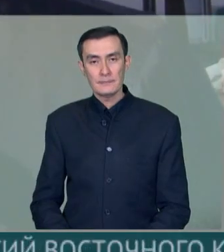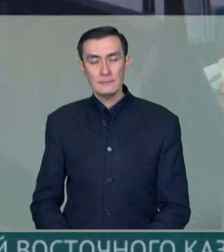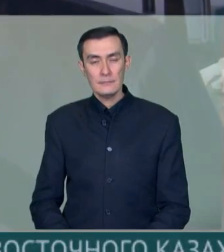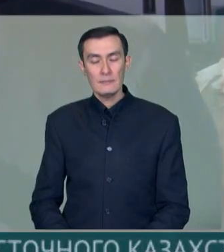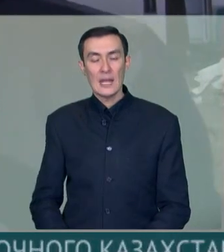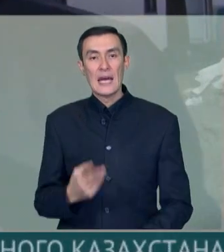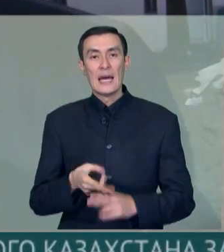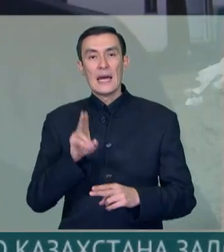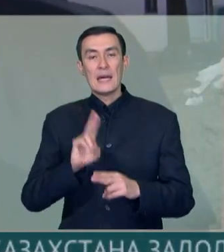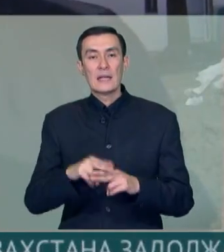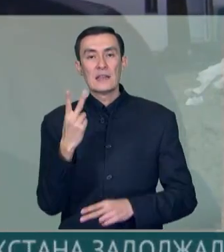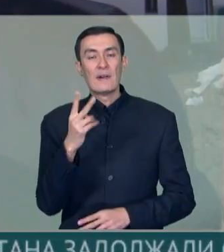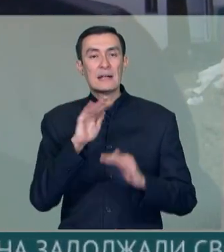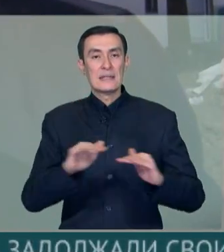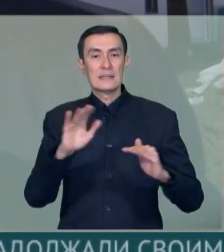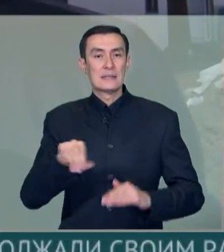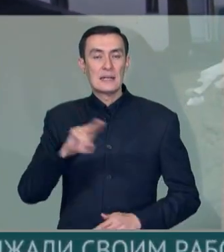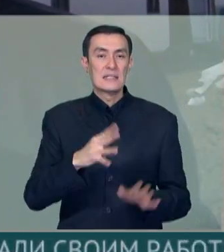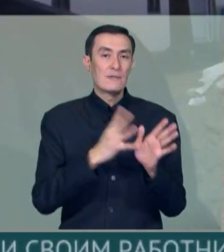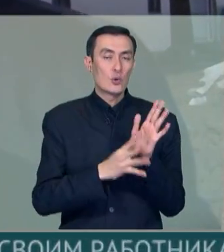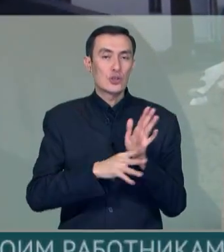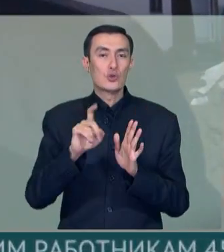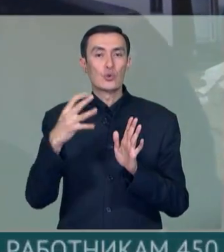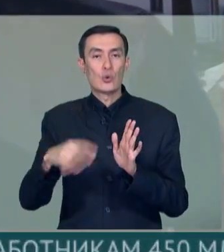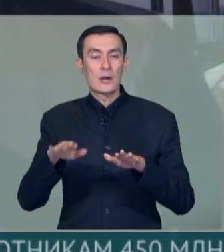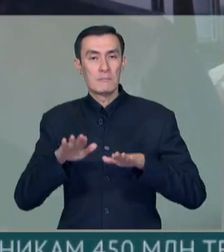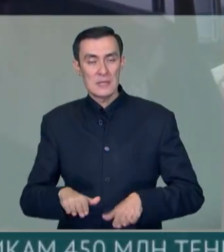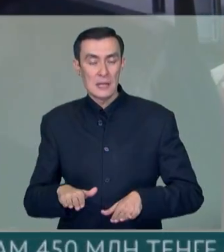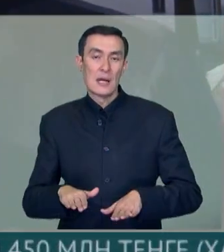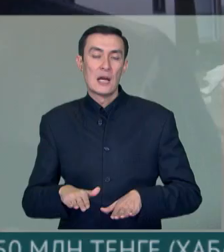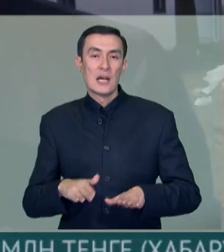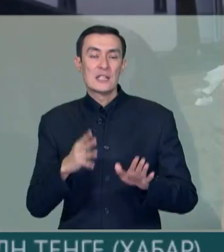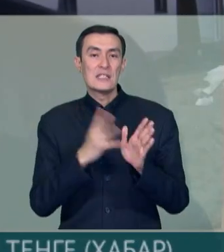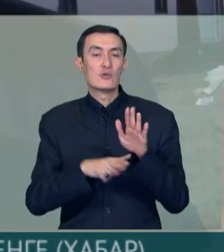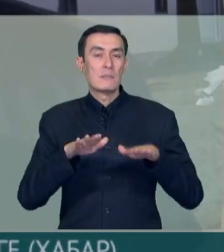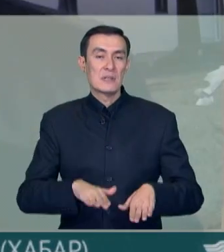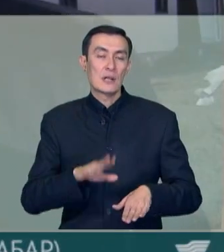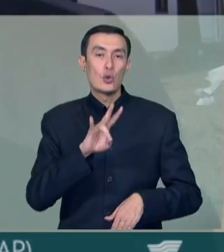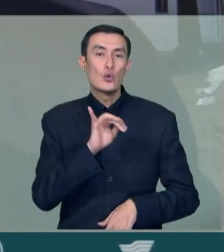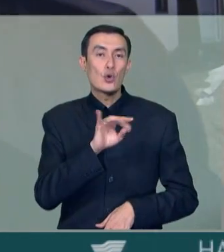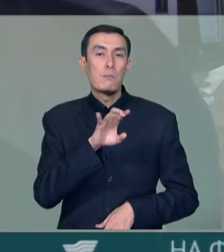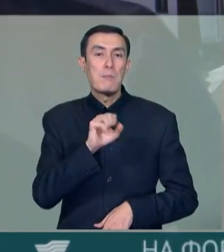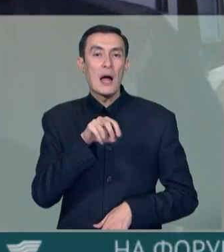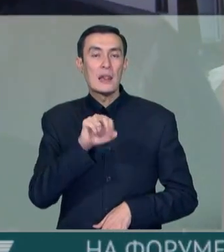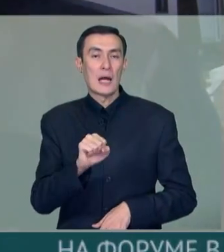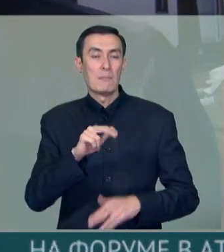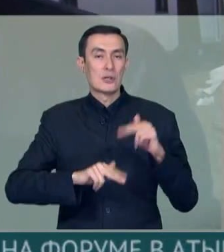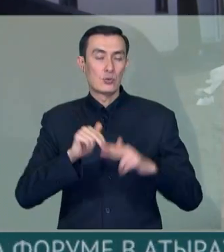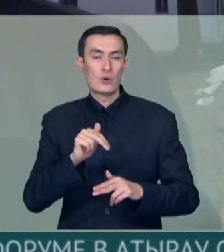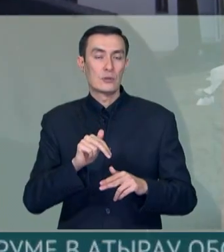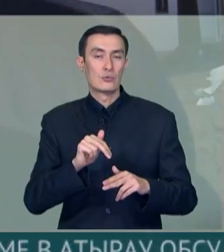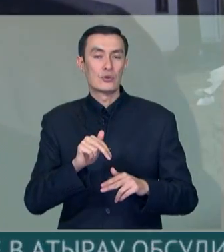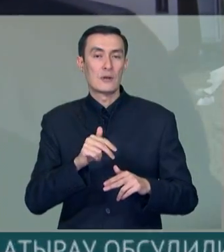Это два детских сада на 90 и 140 мест соответственно. 90-местный садик Нурбала уже возведен в